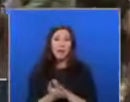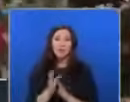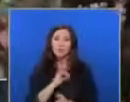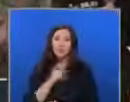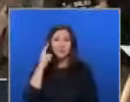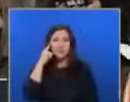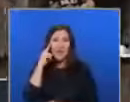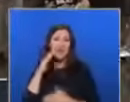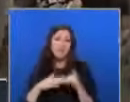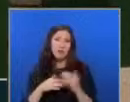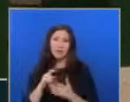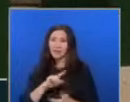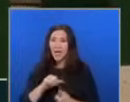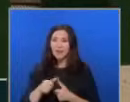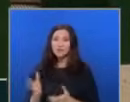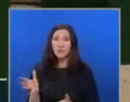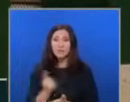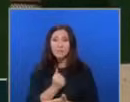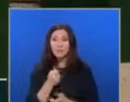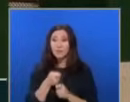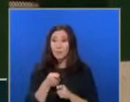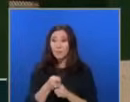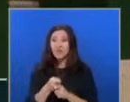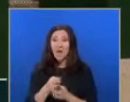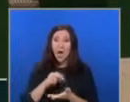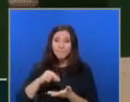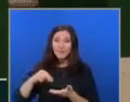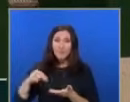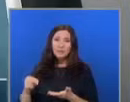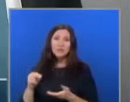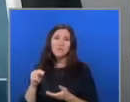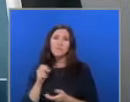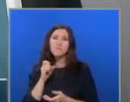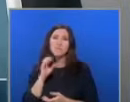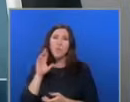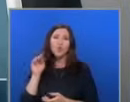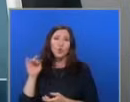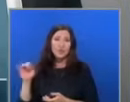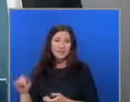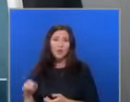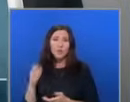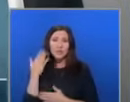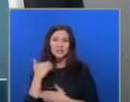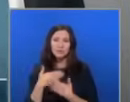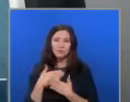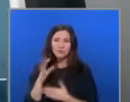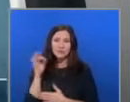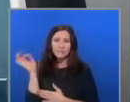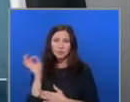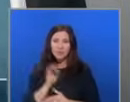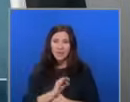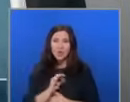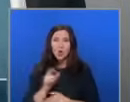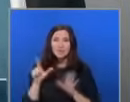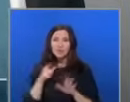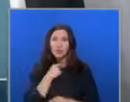знания на практика. Не им е лесно и да откриват и поправят правописни и пунктуационни грешки. Близо 50% от седмокласниците се